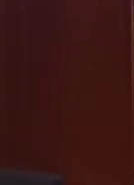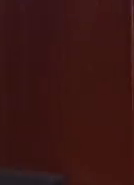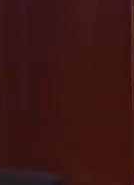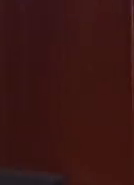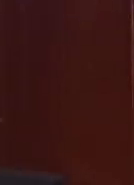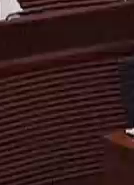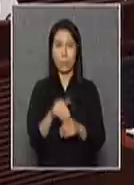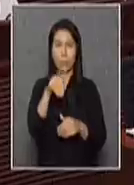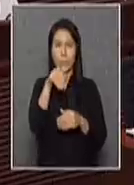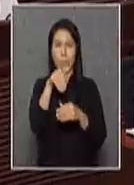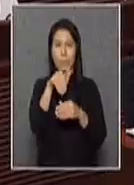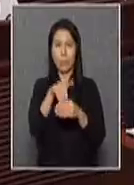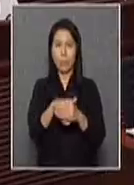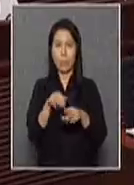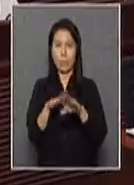開始表決，